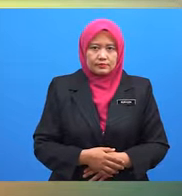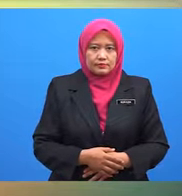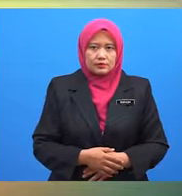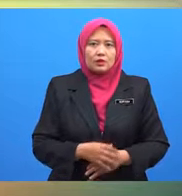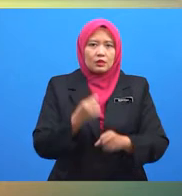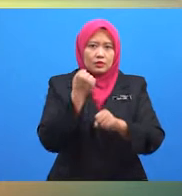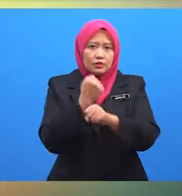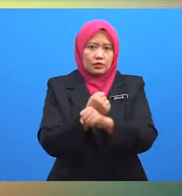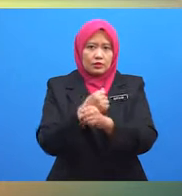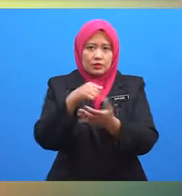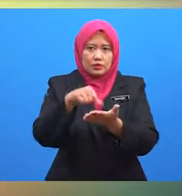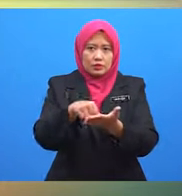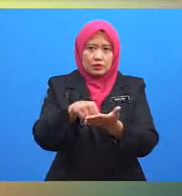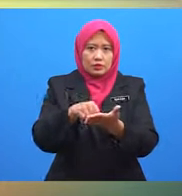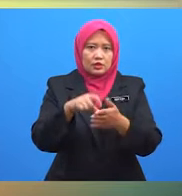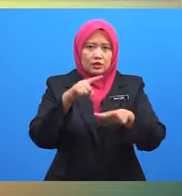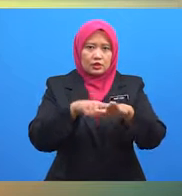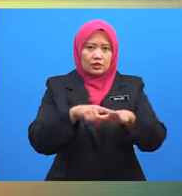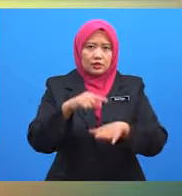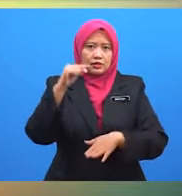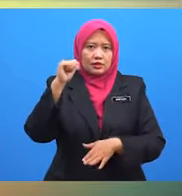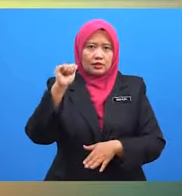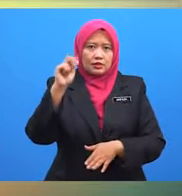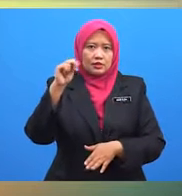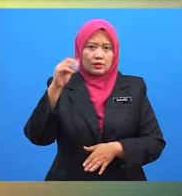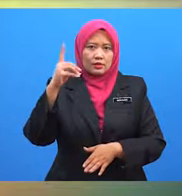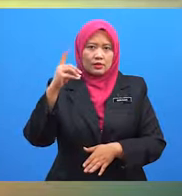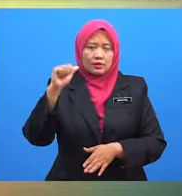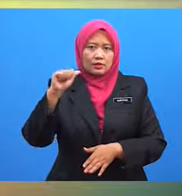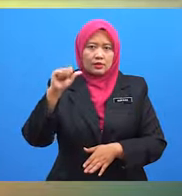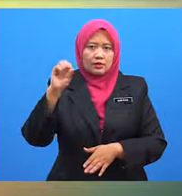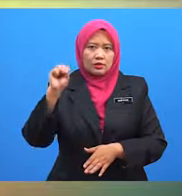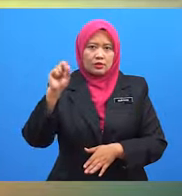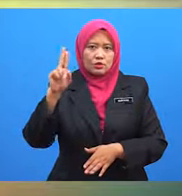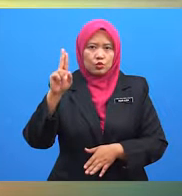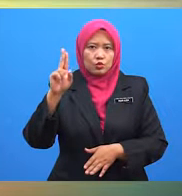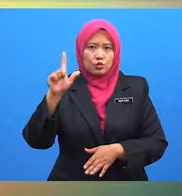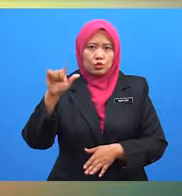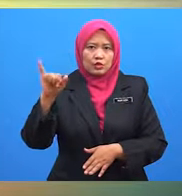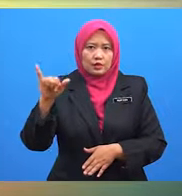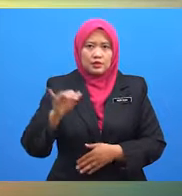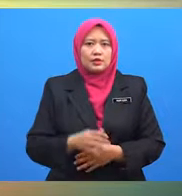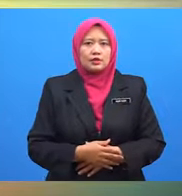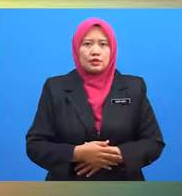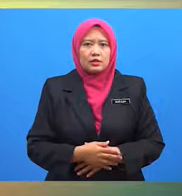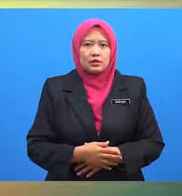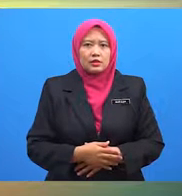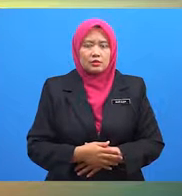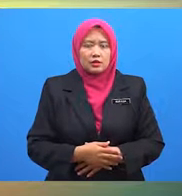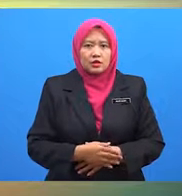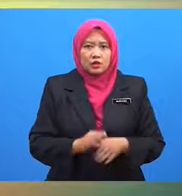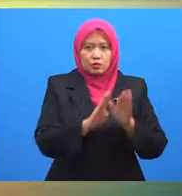Batu bersurat di Gandasuli, Jawa Tengah, 832 Masihi. Batu ini